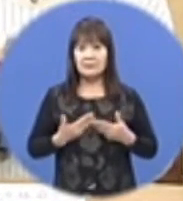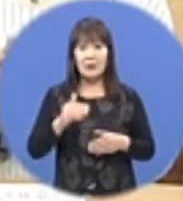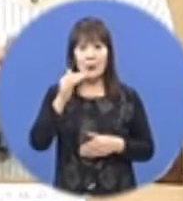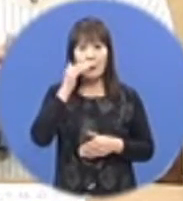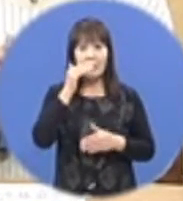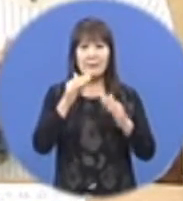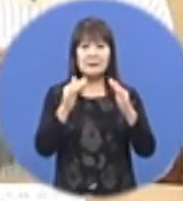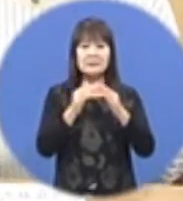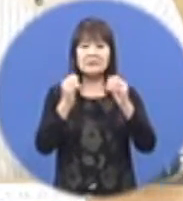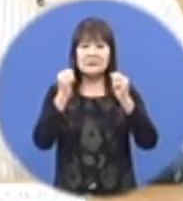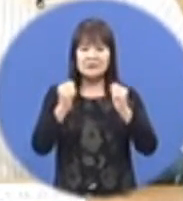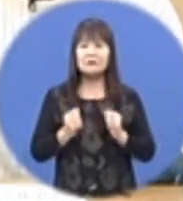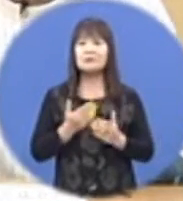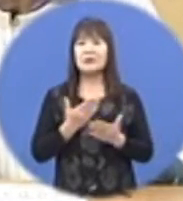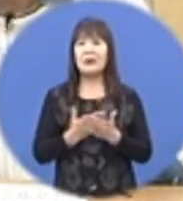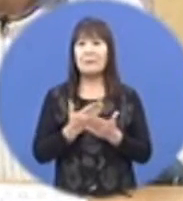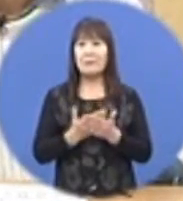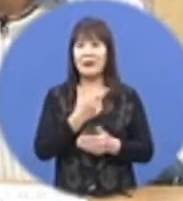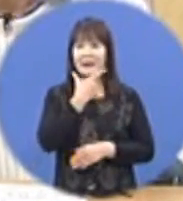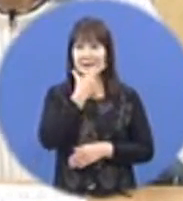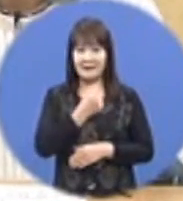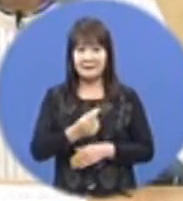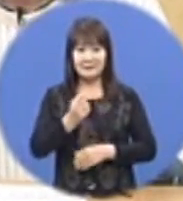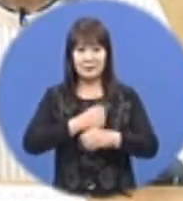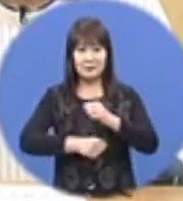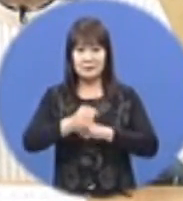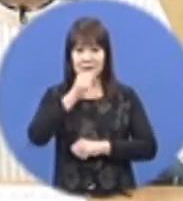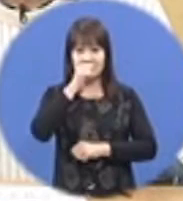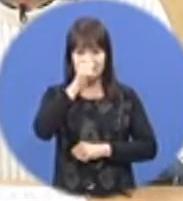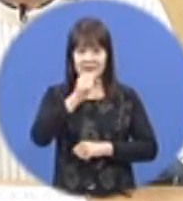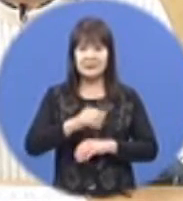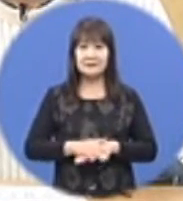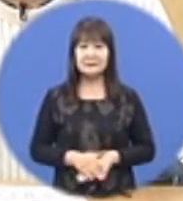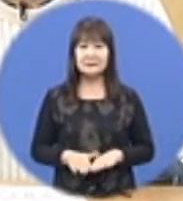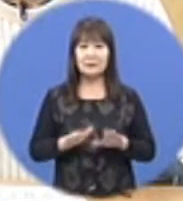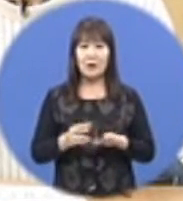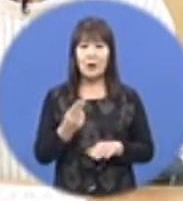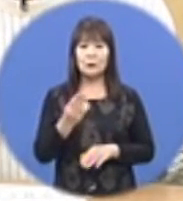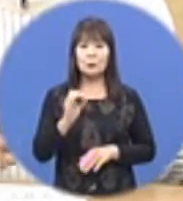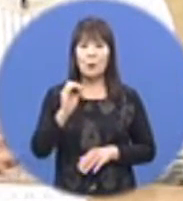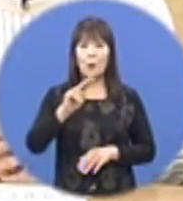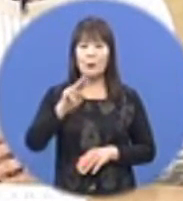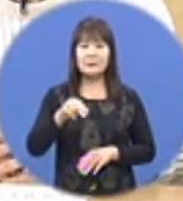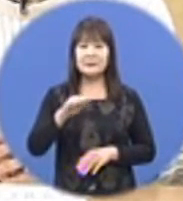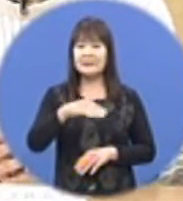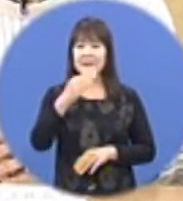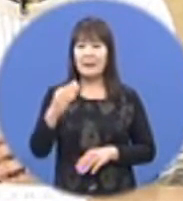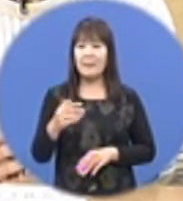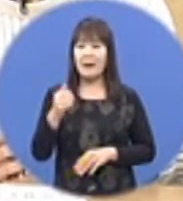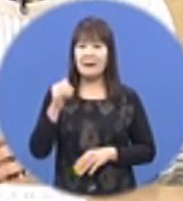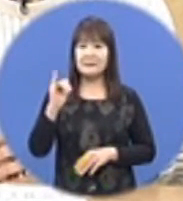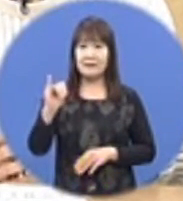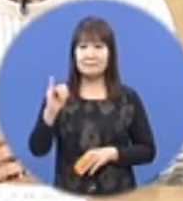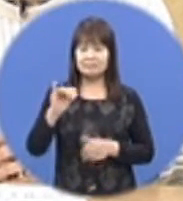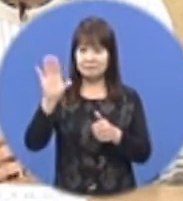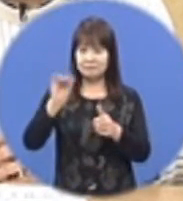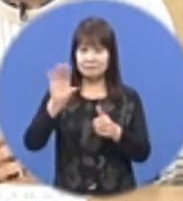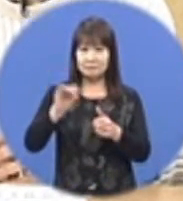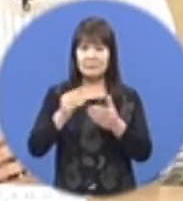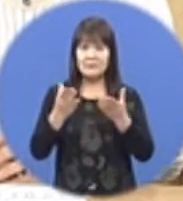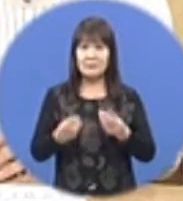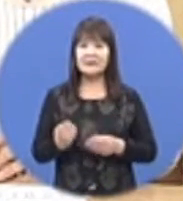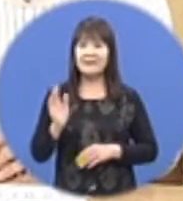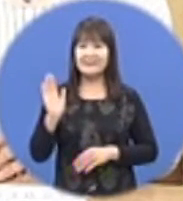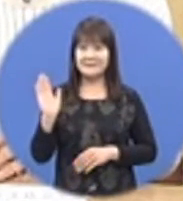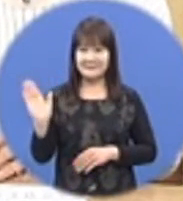いたいと思いますからね。この取り組みいいですよね。 はい、今回は通山さんがリポートしてくれました。それでは VTR ご覧ください。